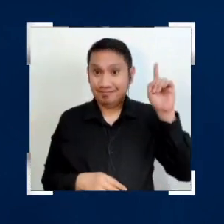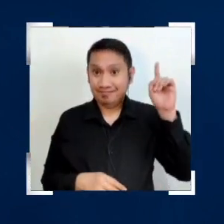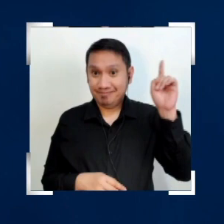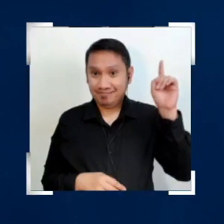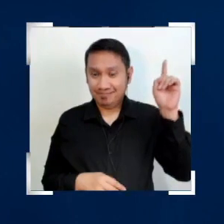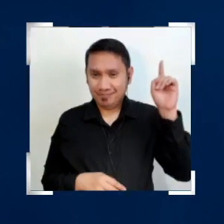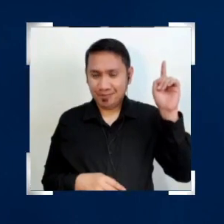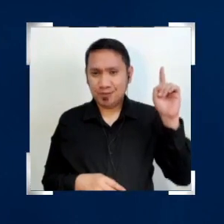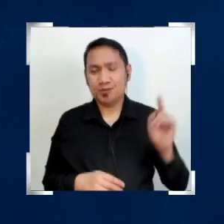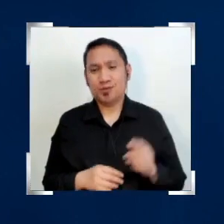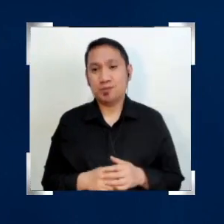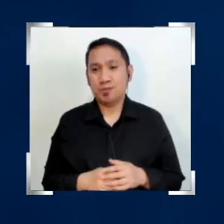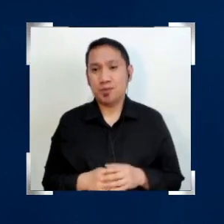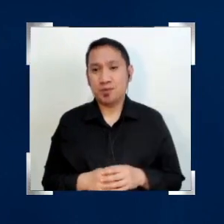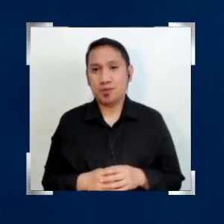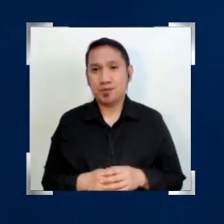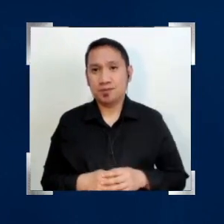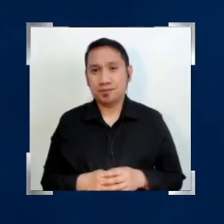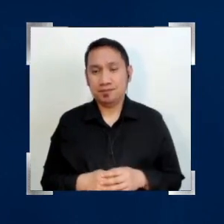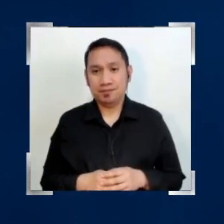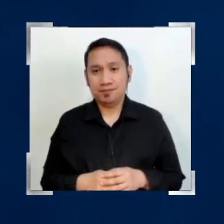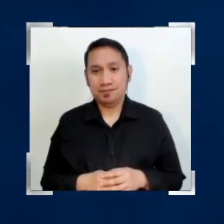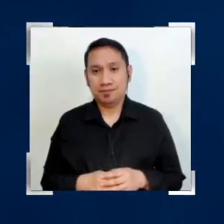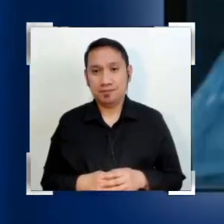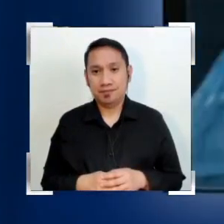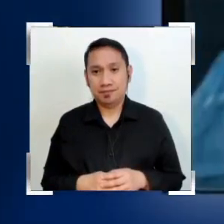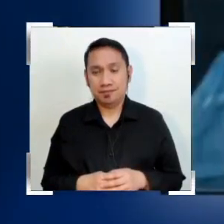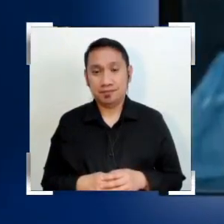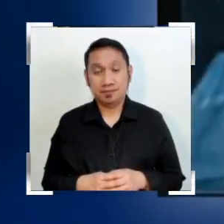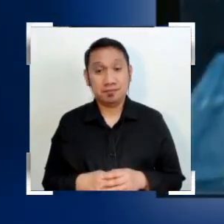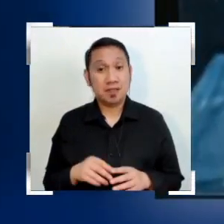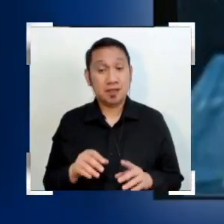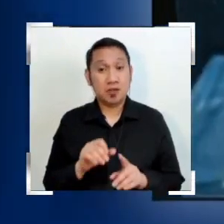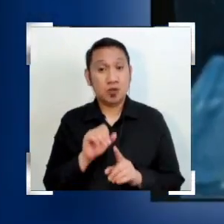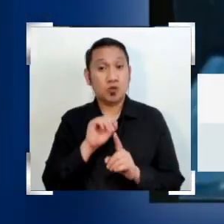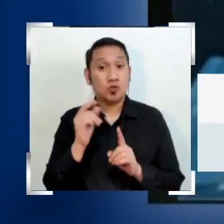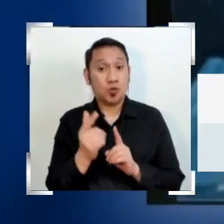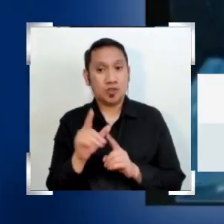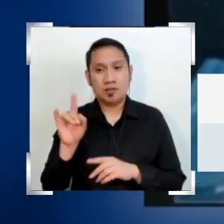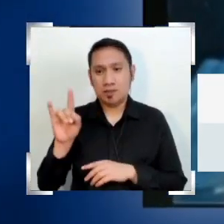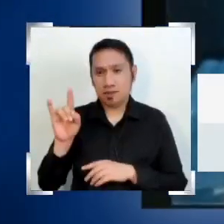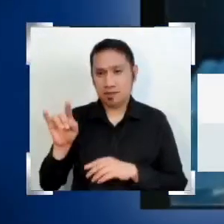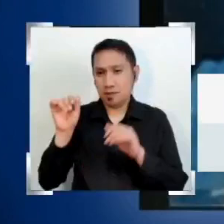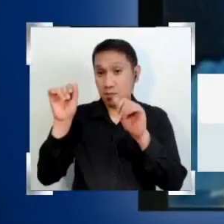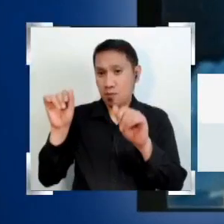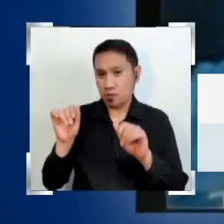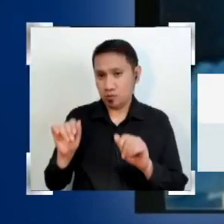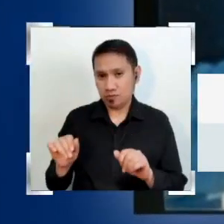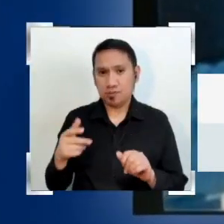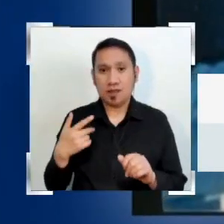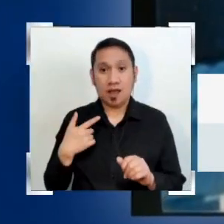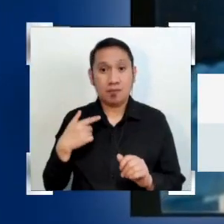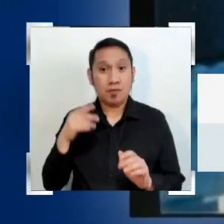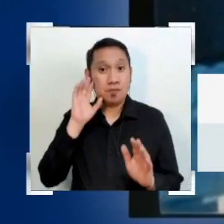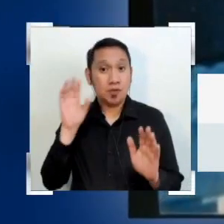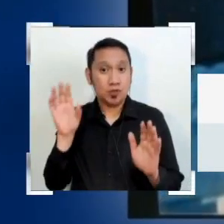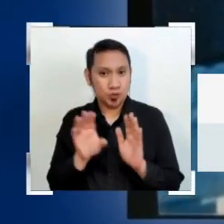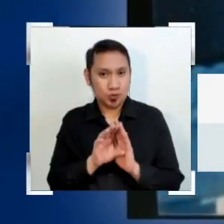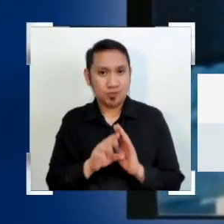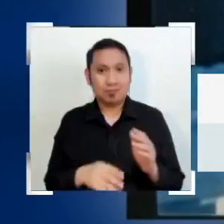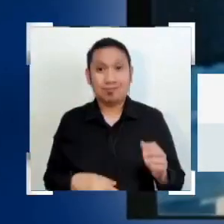Azarcon at Mark Escueta. Sa social media, nagpost si Rico na throwback photo ng banda sa likod ng isang pickup